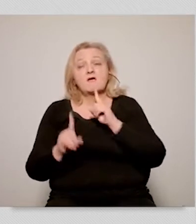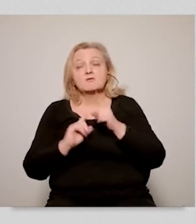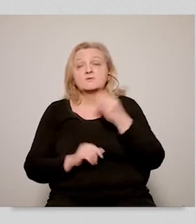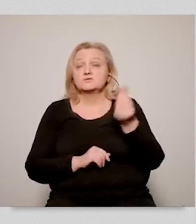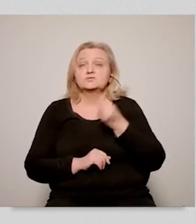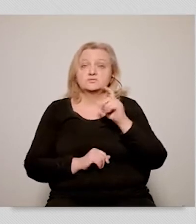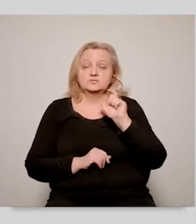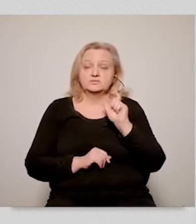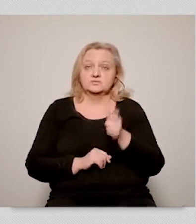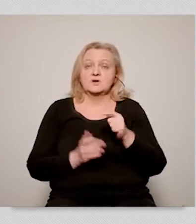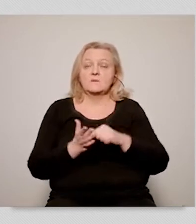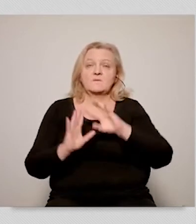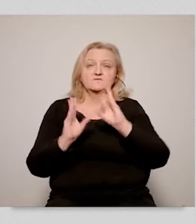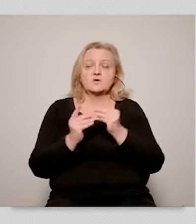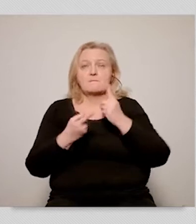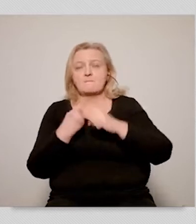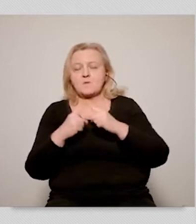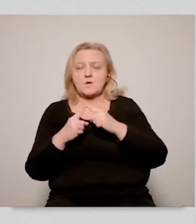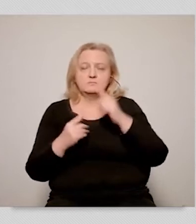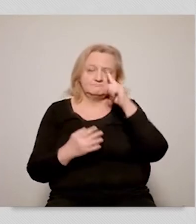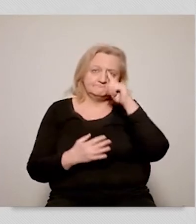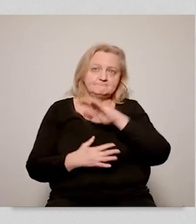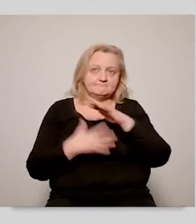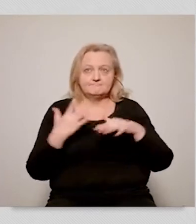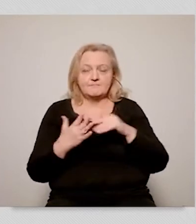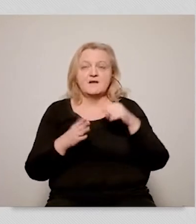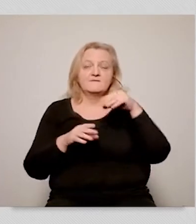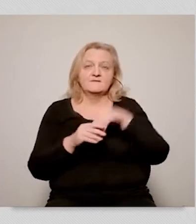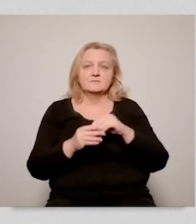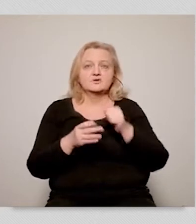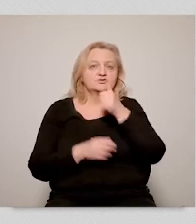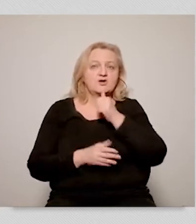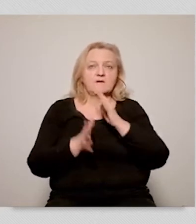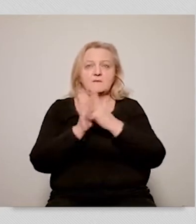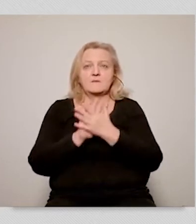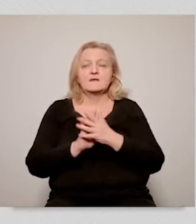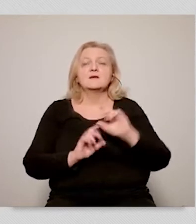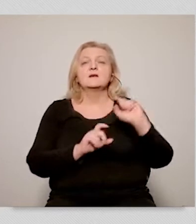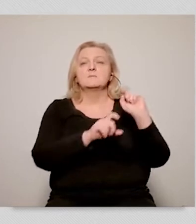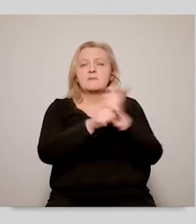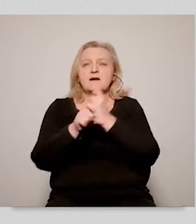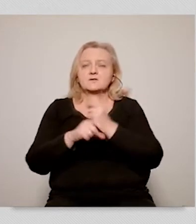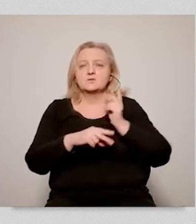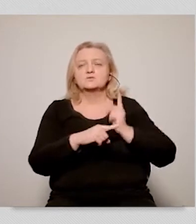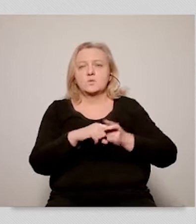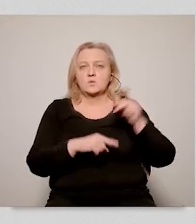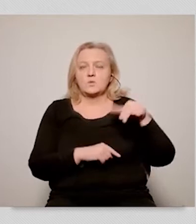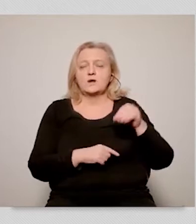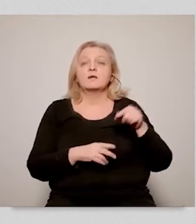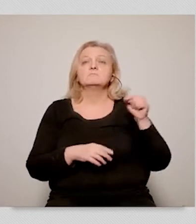jak te wszystkie polityczne zawirowania wokół zielonej transformacji na poziomie państw członkowskich przekładają się na debatę